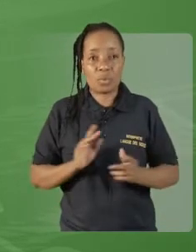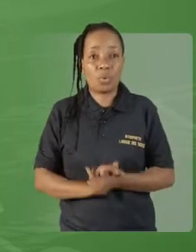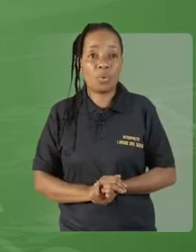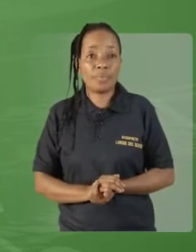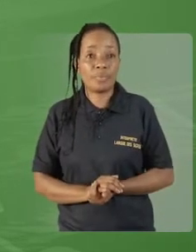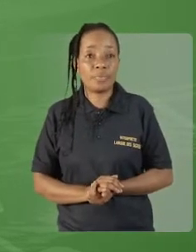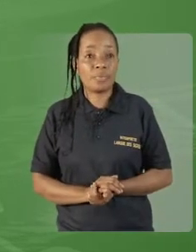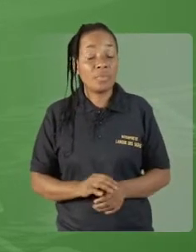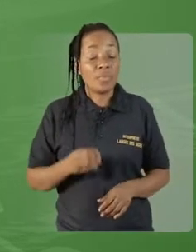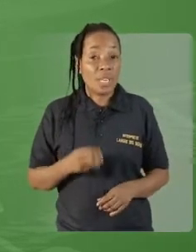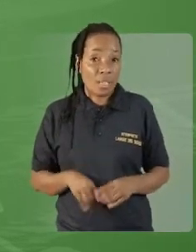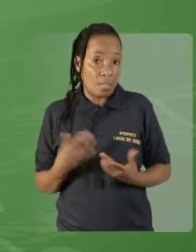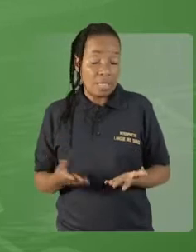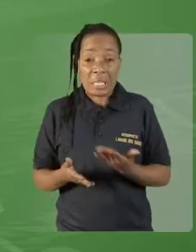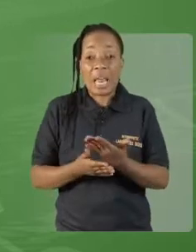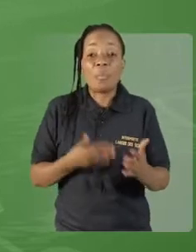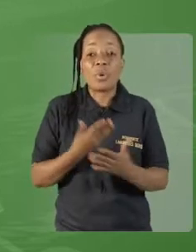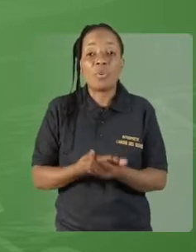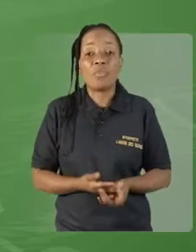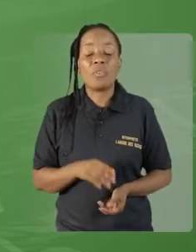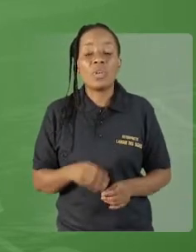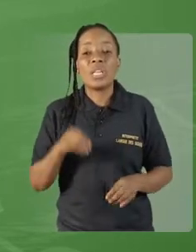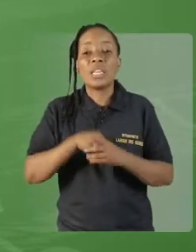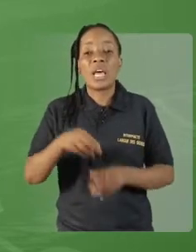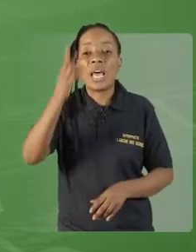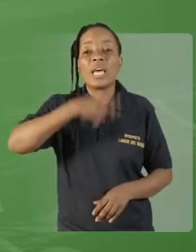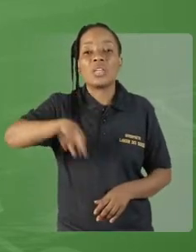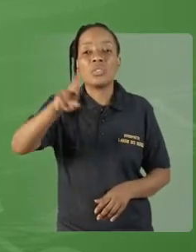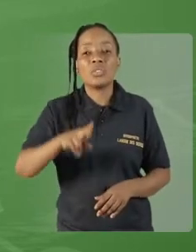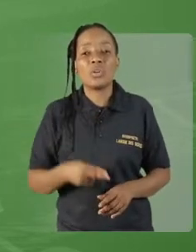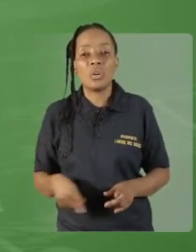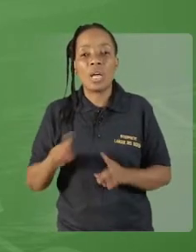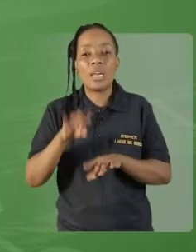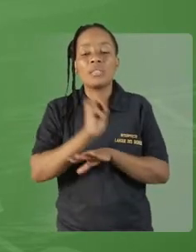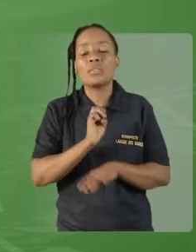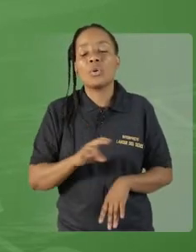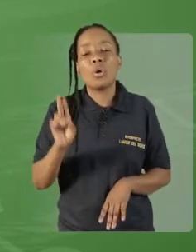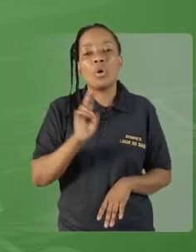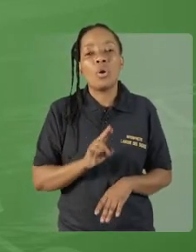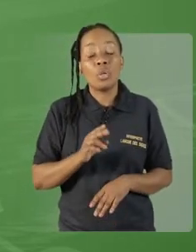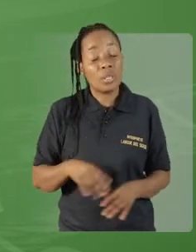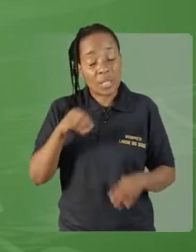Le recours au mythe dans la religion en est une preuve palpable.